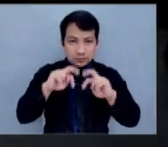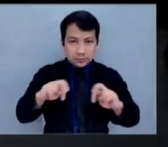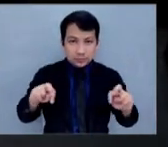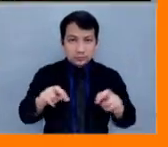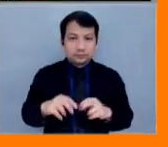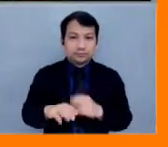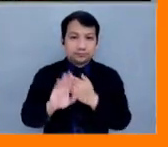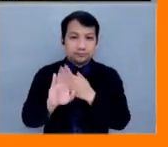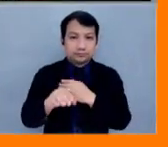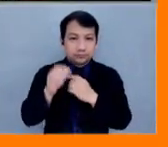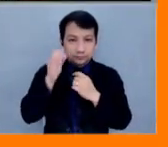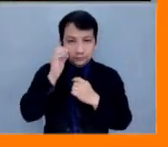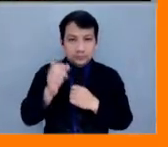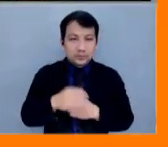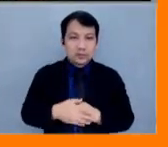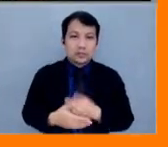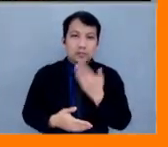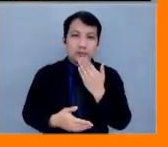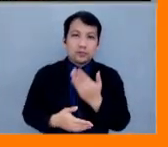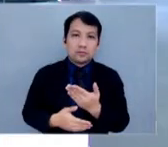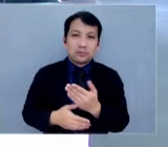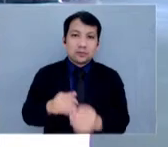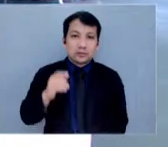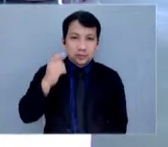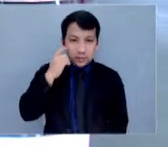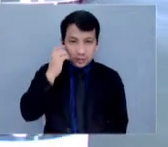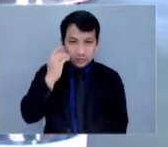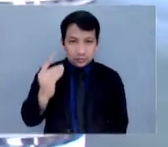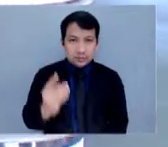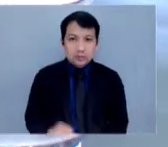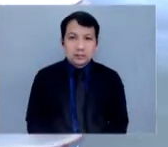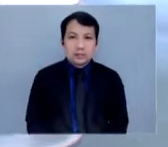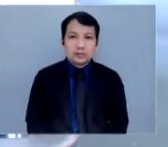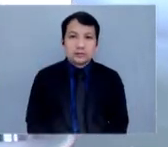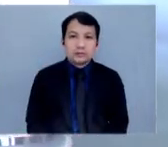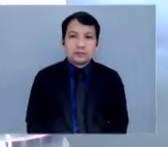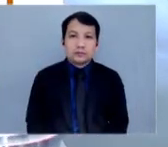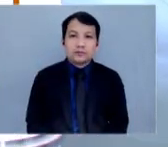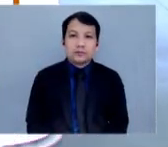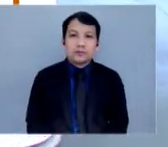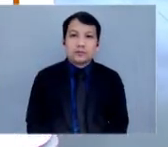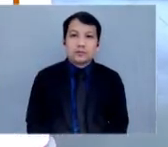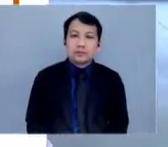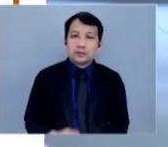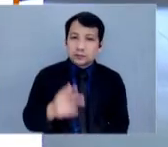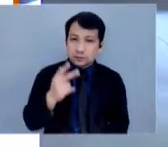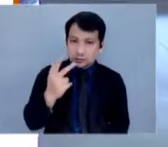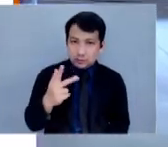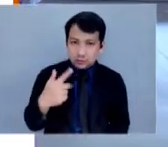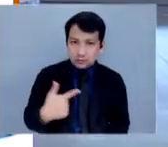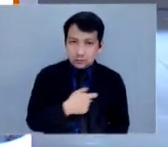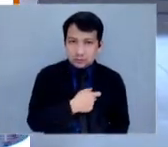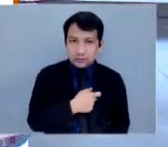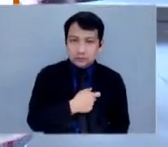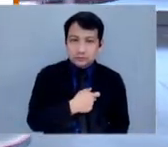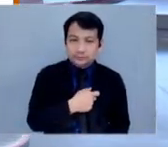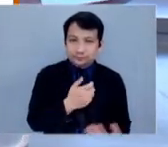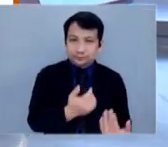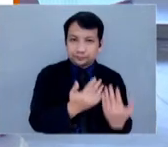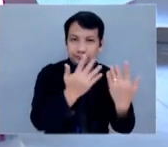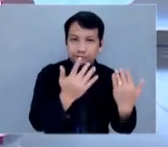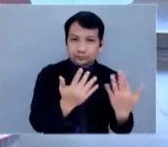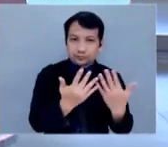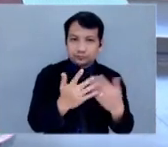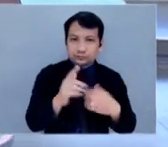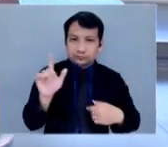Cheryl. Maraming salamat, Gary De Leon. Tatlo ang nasugatan sa sunog na tumupok sa 20 bahay